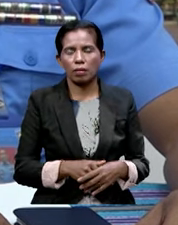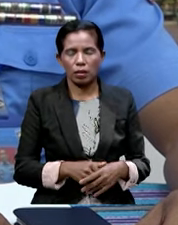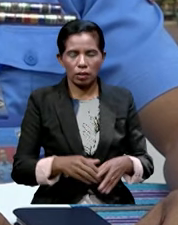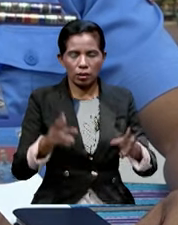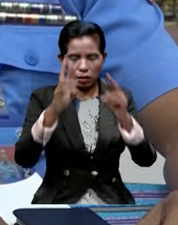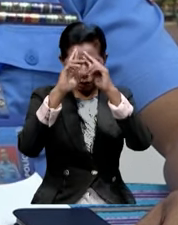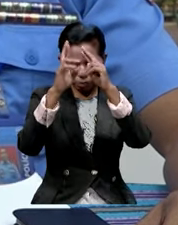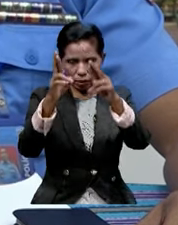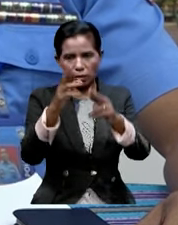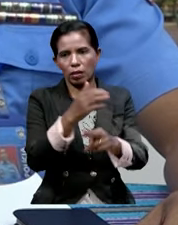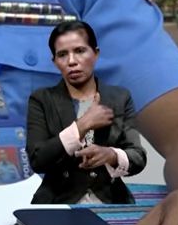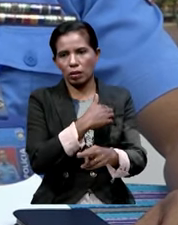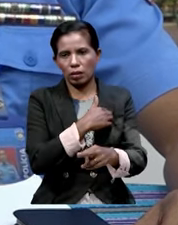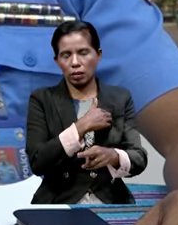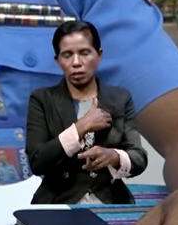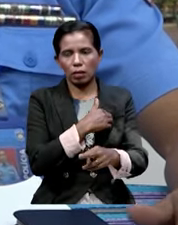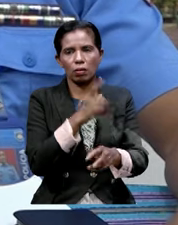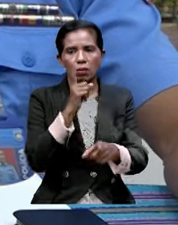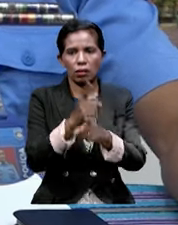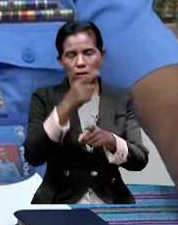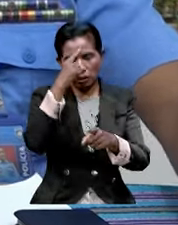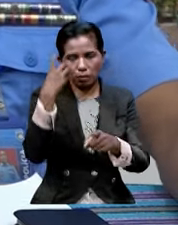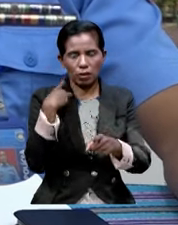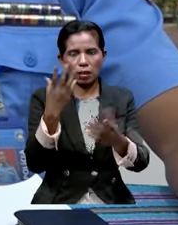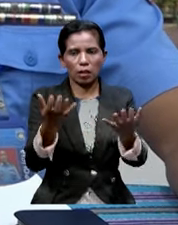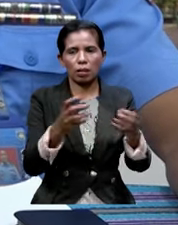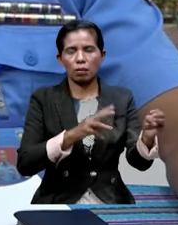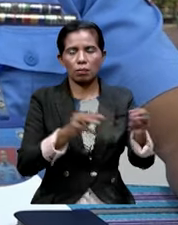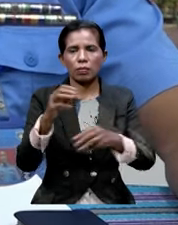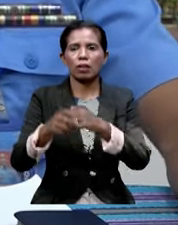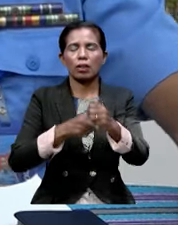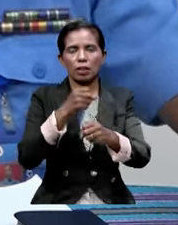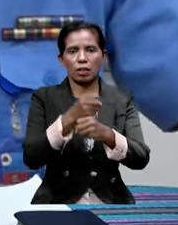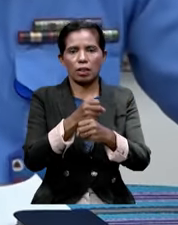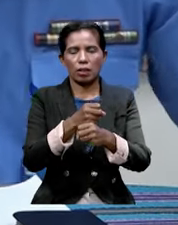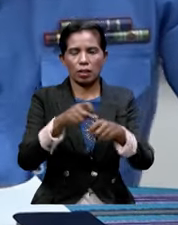na sira metidia. Apa nama kita takarang muda itu antina na usi